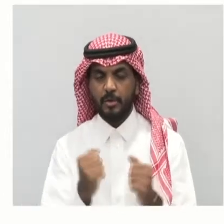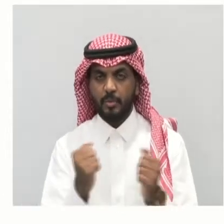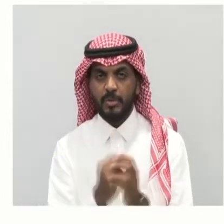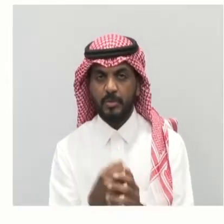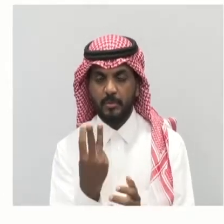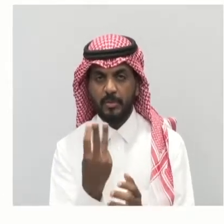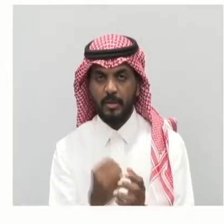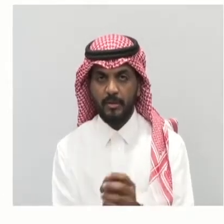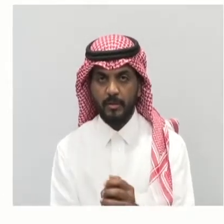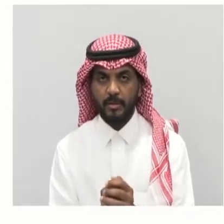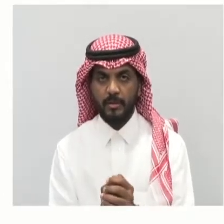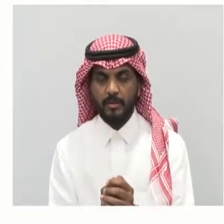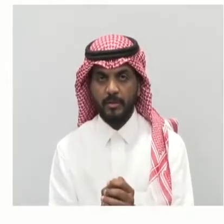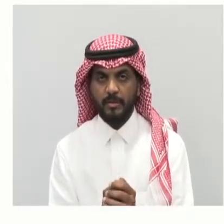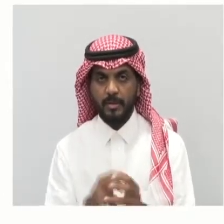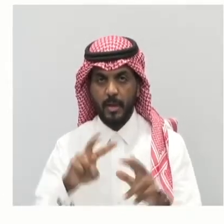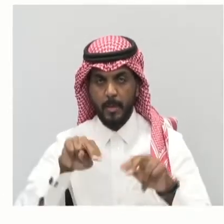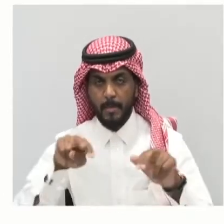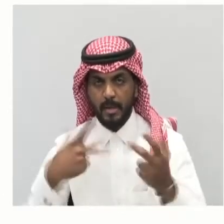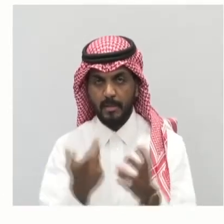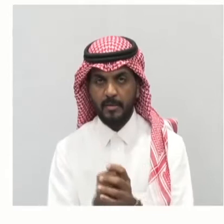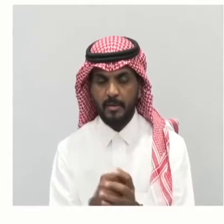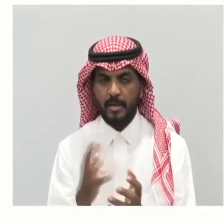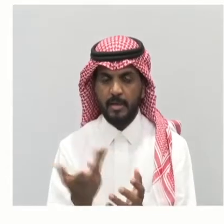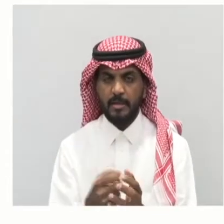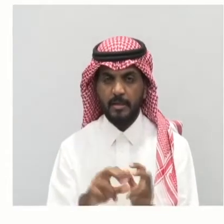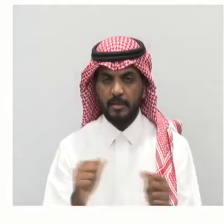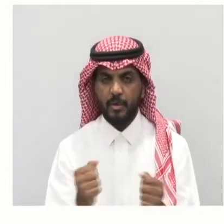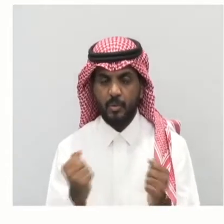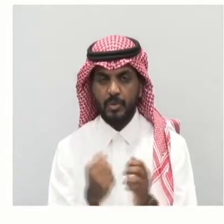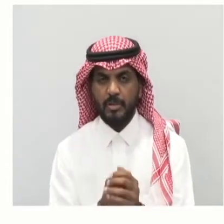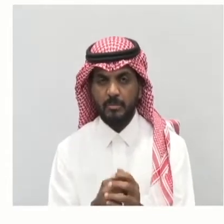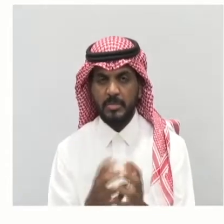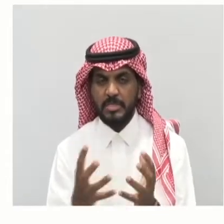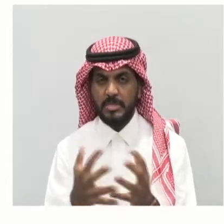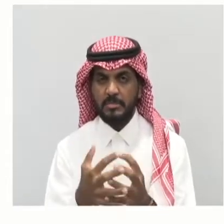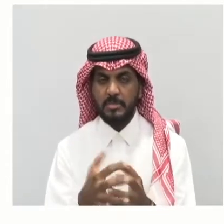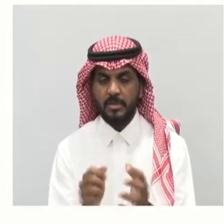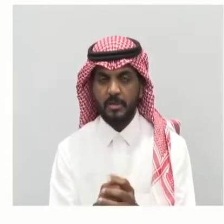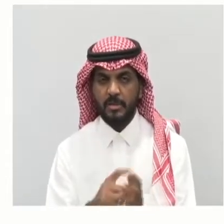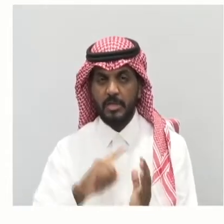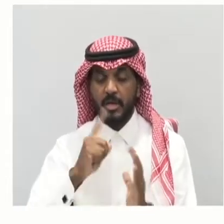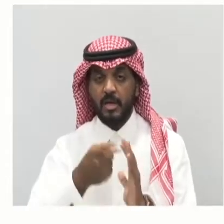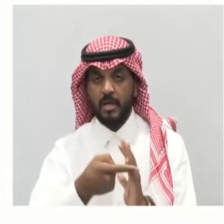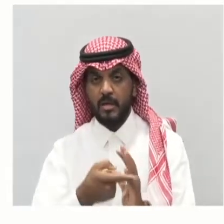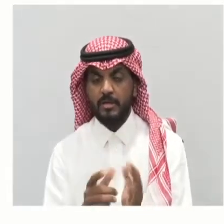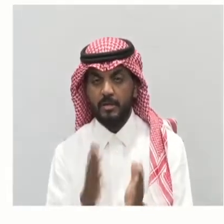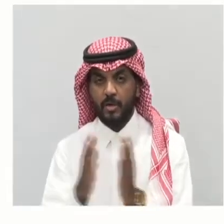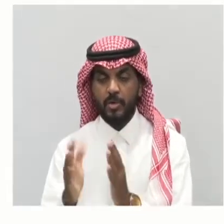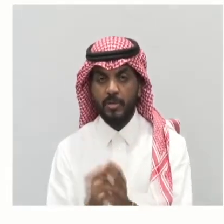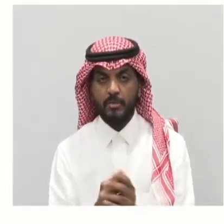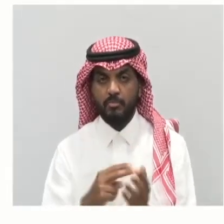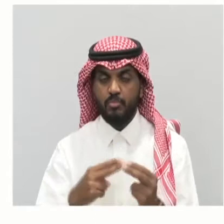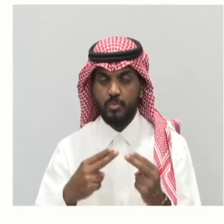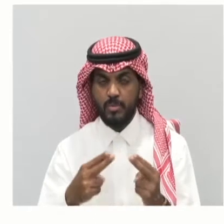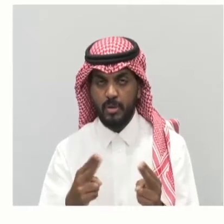رقم ثلاثة، نبحث أين التقويم التجميعي، يكون في نهاية الوحدة أحسنتم. مباشرة